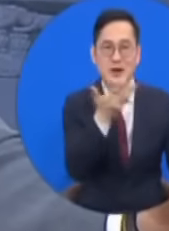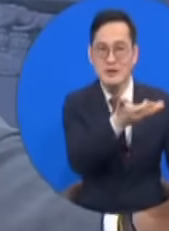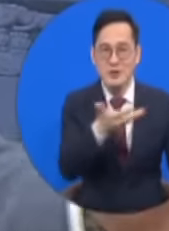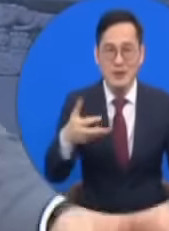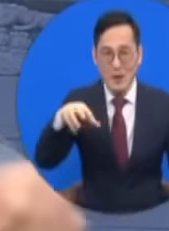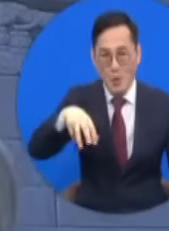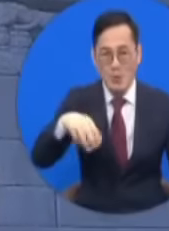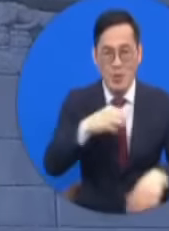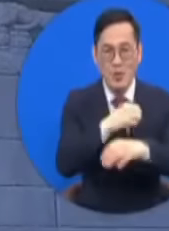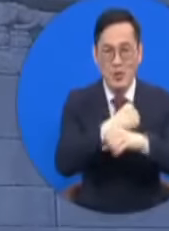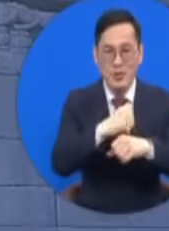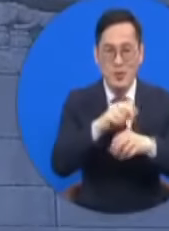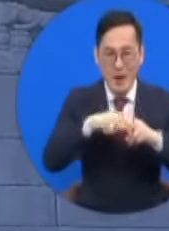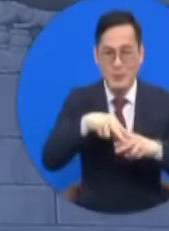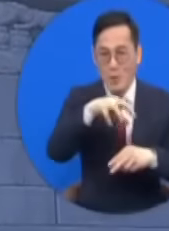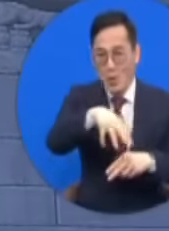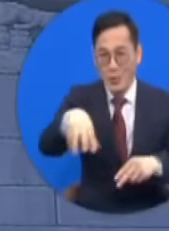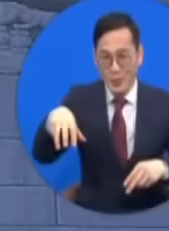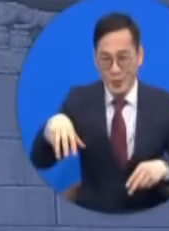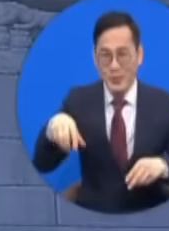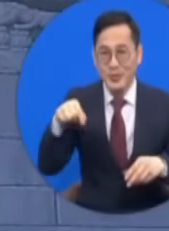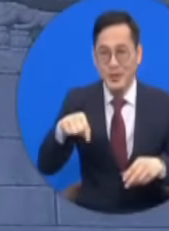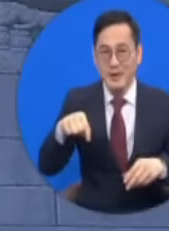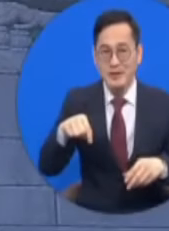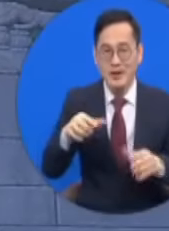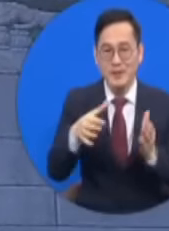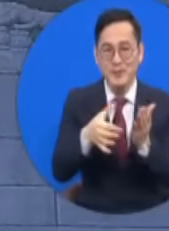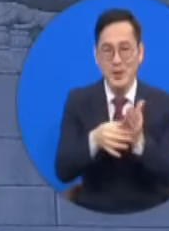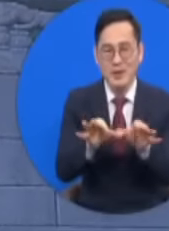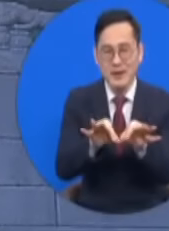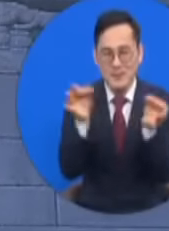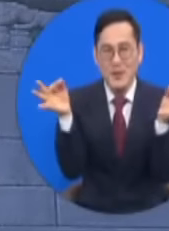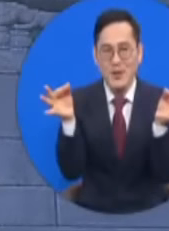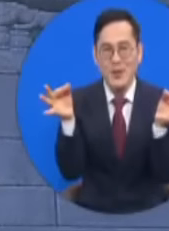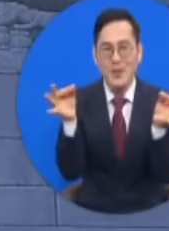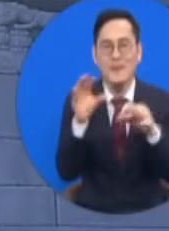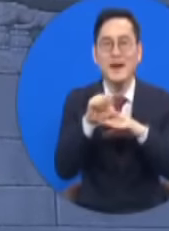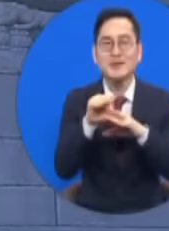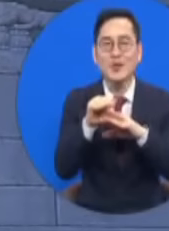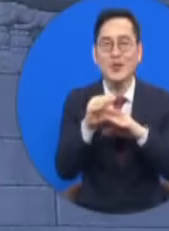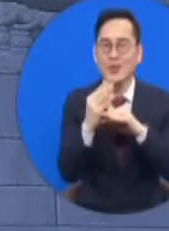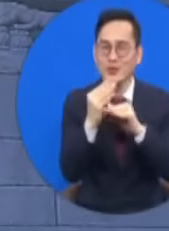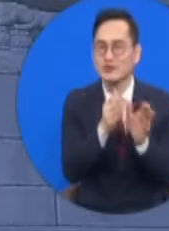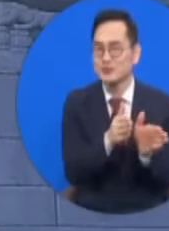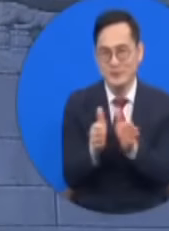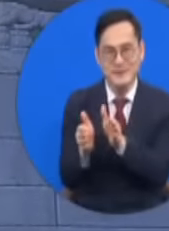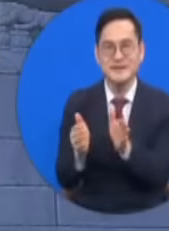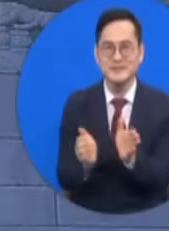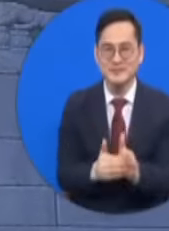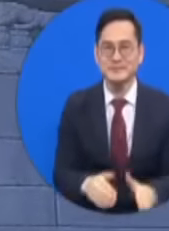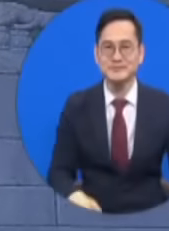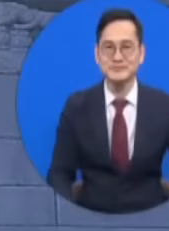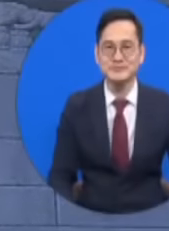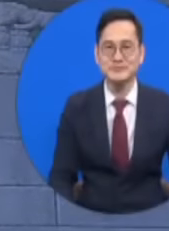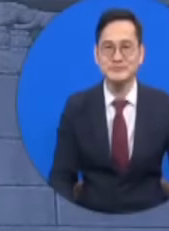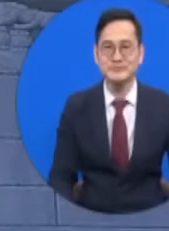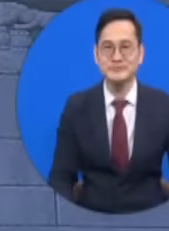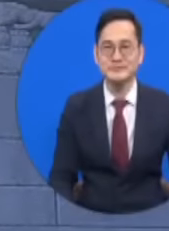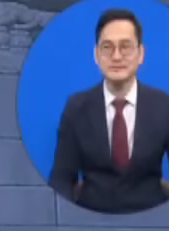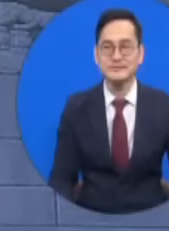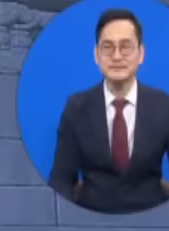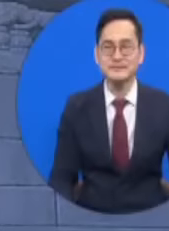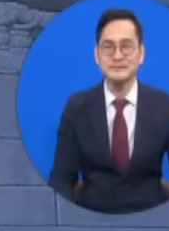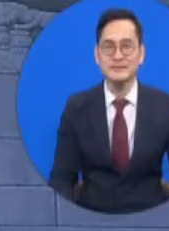광화문 광장을 무대로 한 아주 특별한 개표방송을 준비했습니다. 4시 50분부터 개표방송 1부가